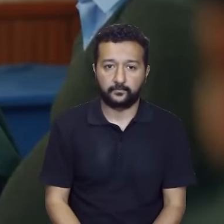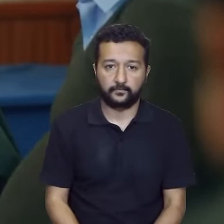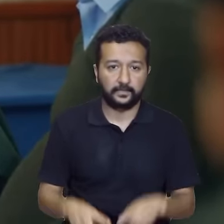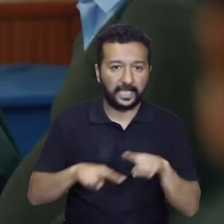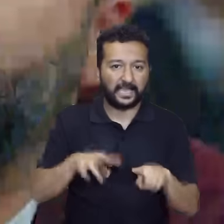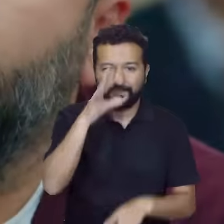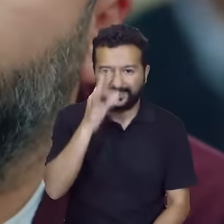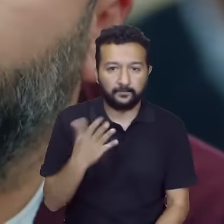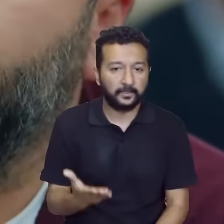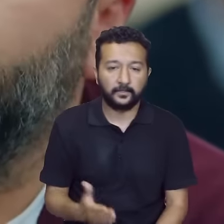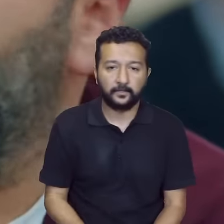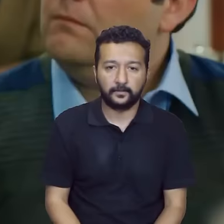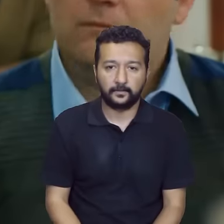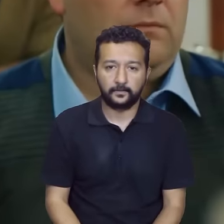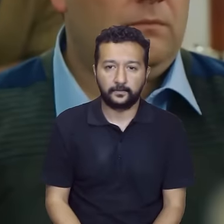Arif kim ya?